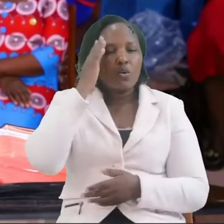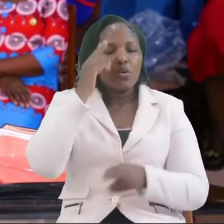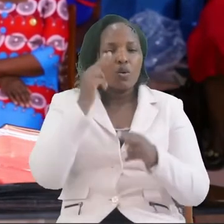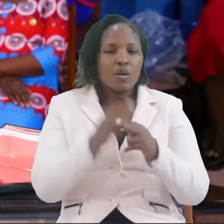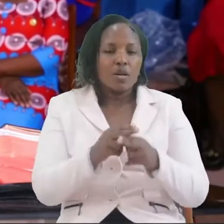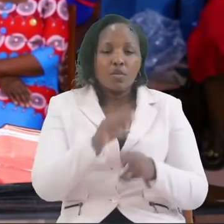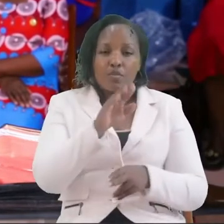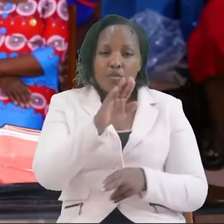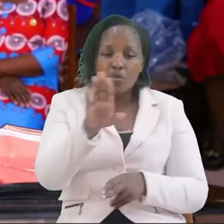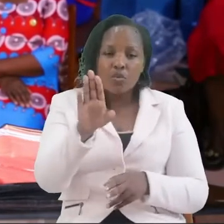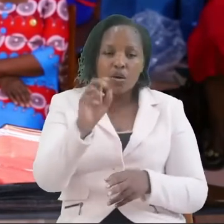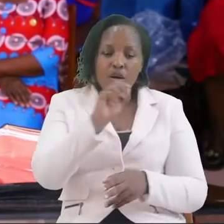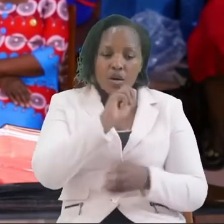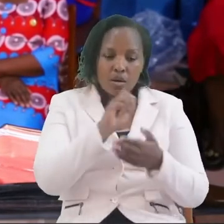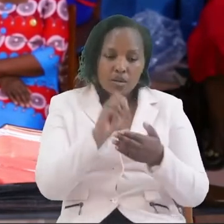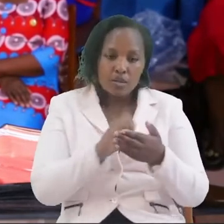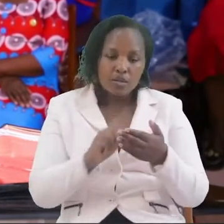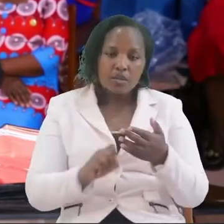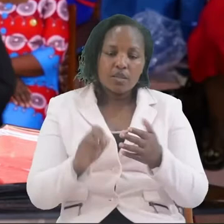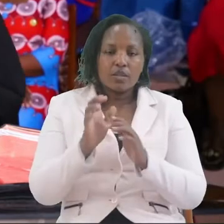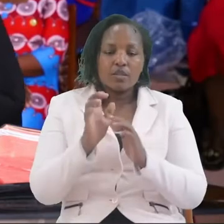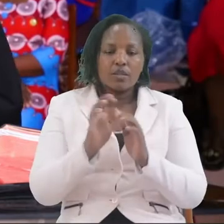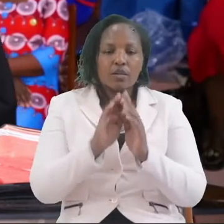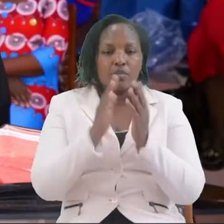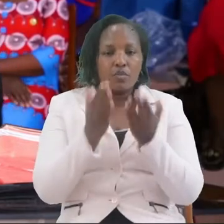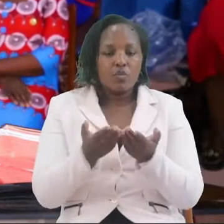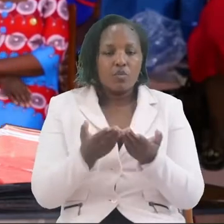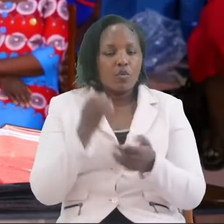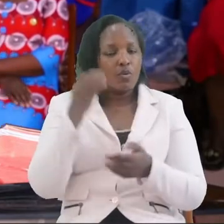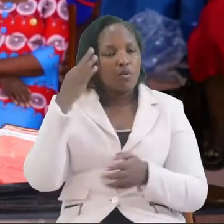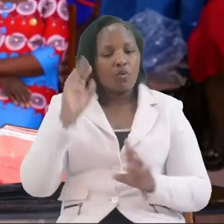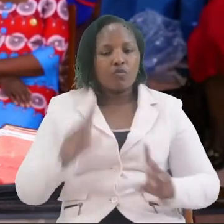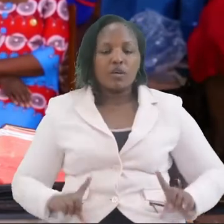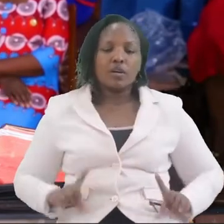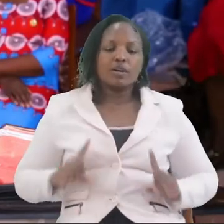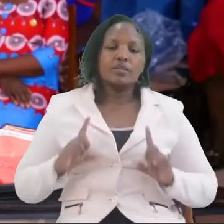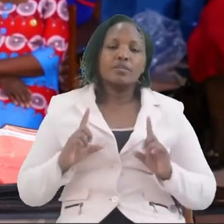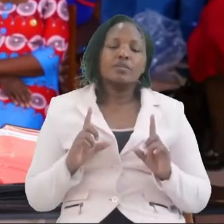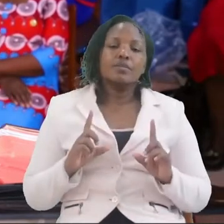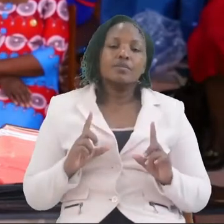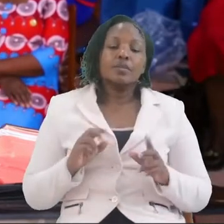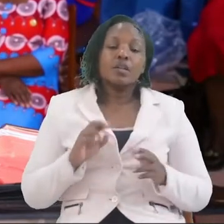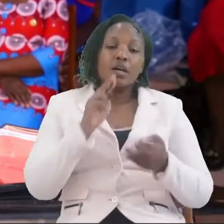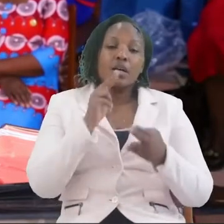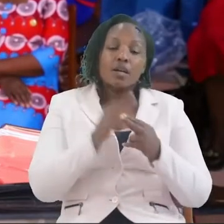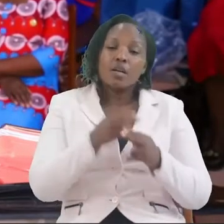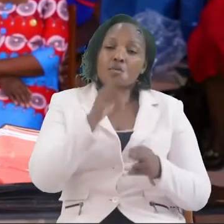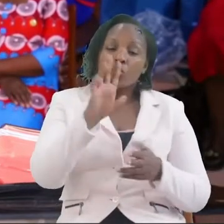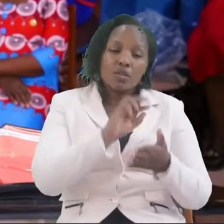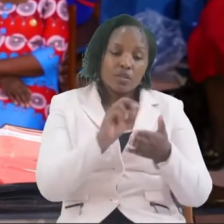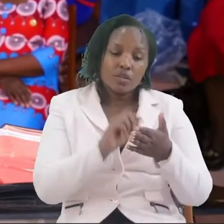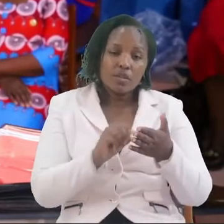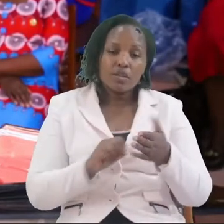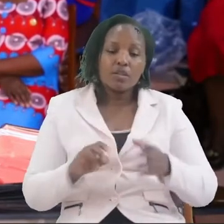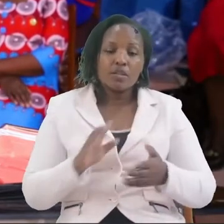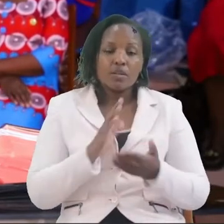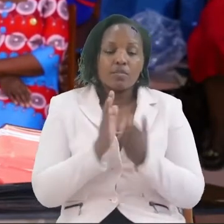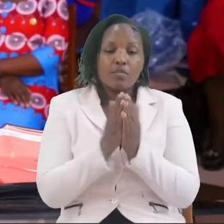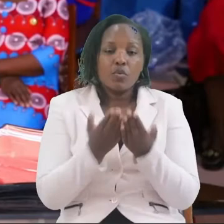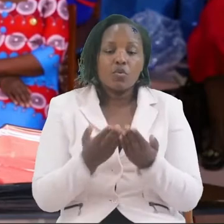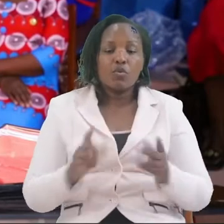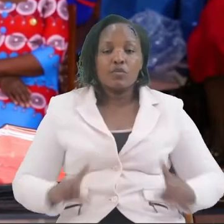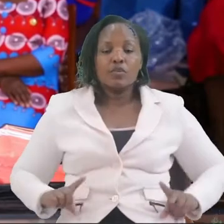yetu yameandikwa katika kitabu ya uzima. Majina yetu yameandikwa katika kitabu cha